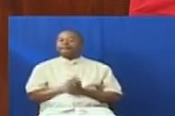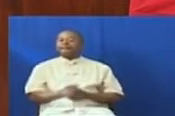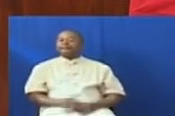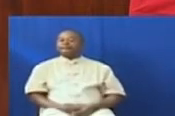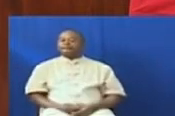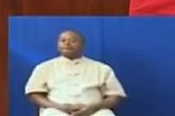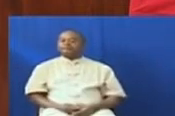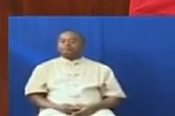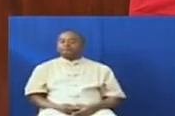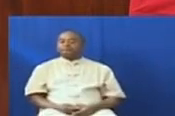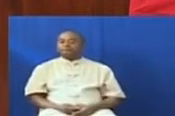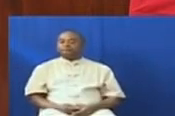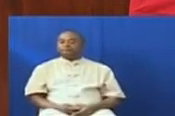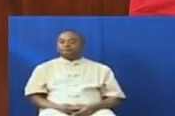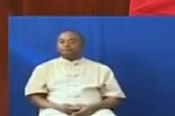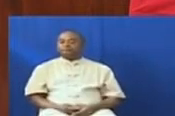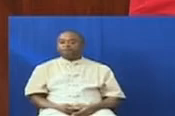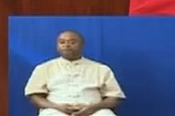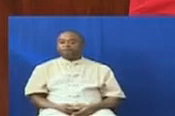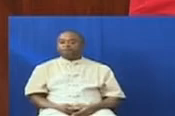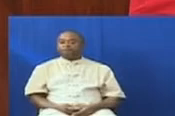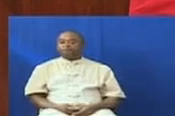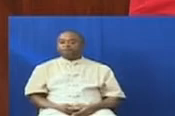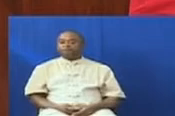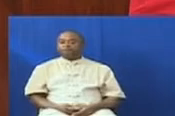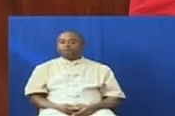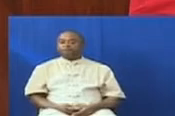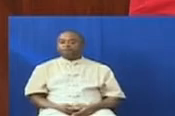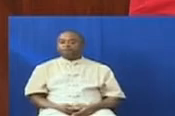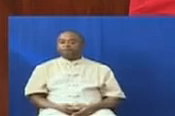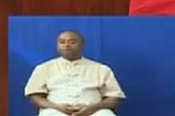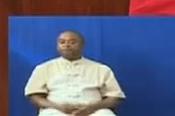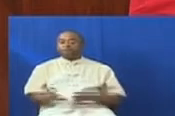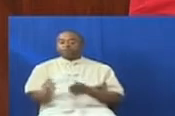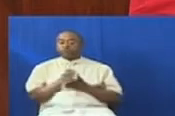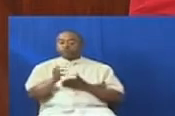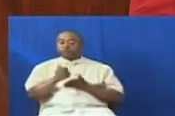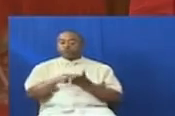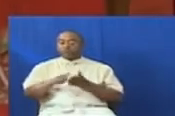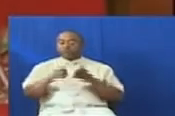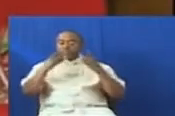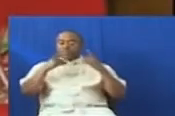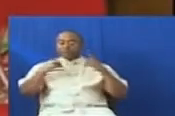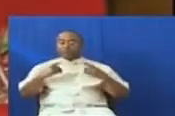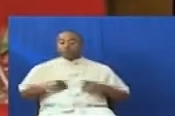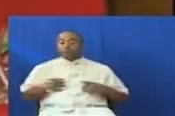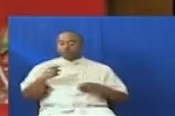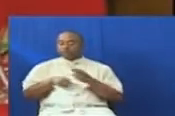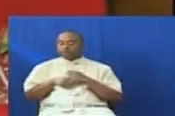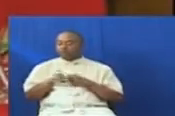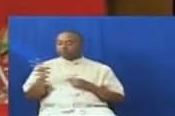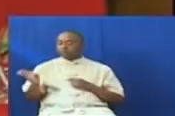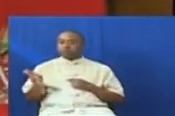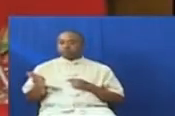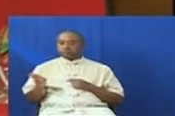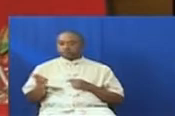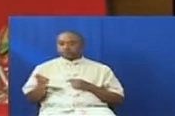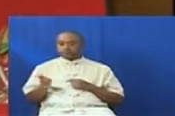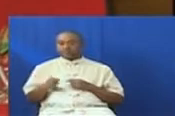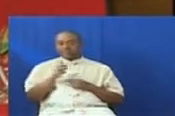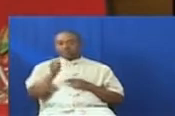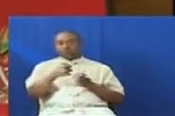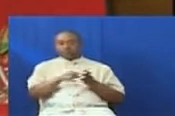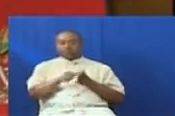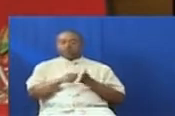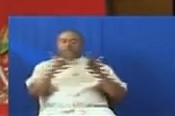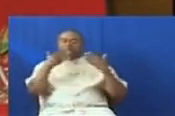ni malipo ya hasa madiwani wetu kwenye halmashauri. Yako malipo ya afya, kuna